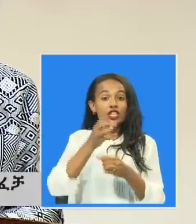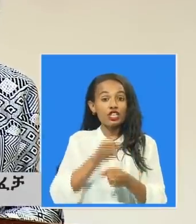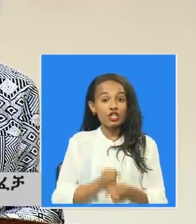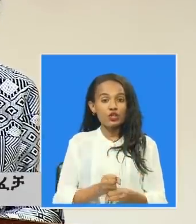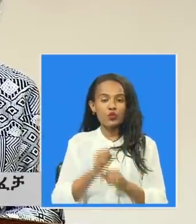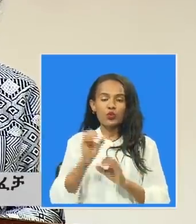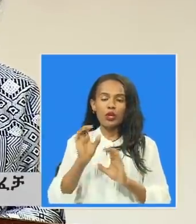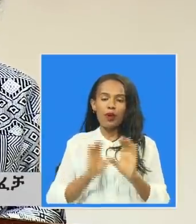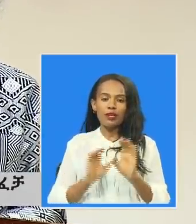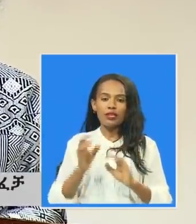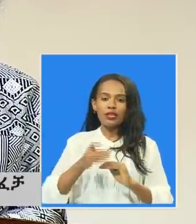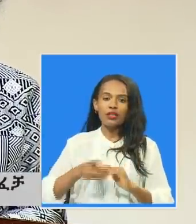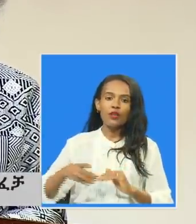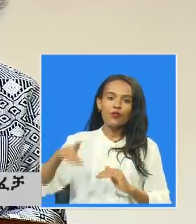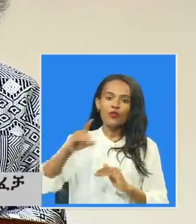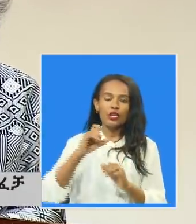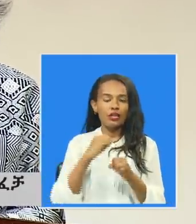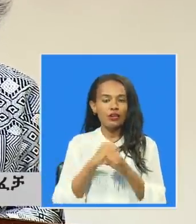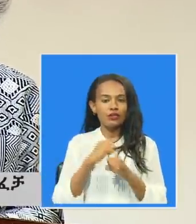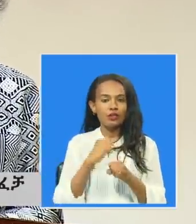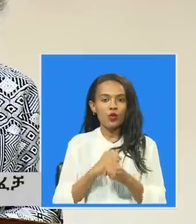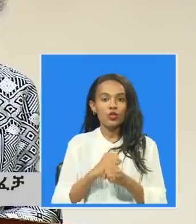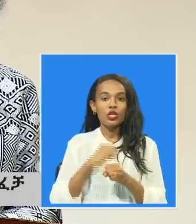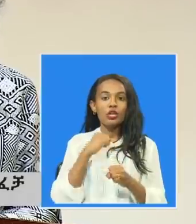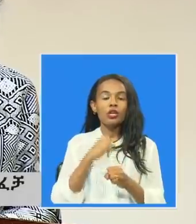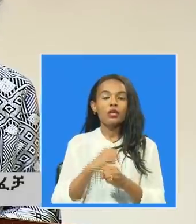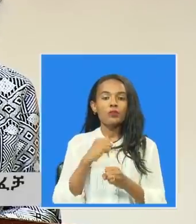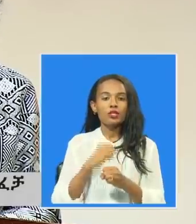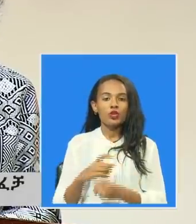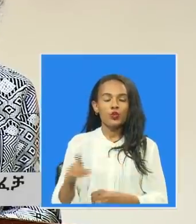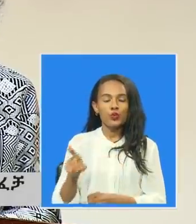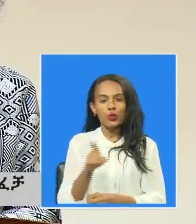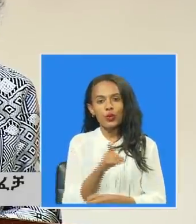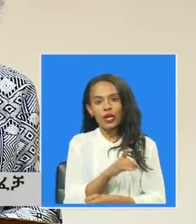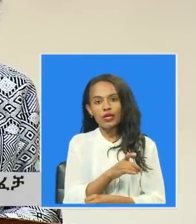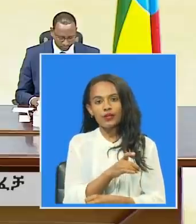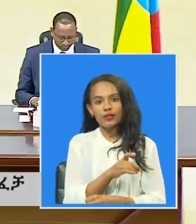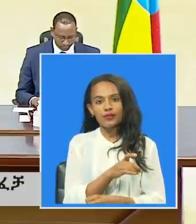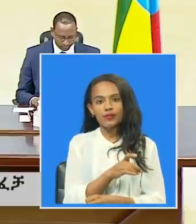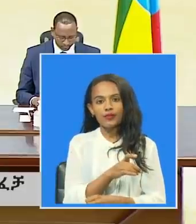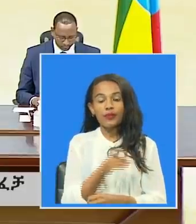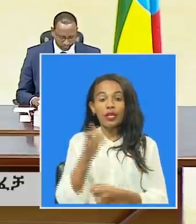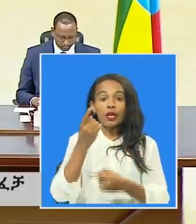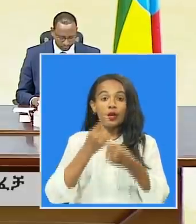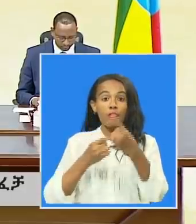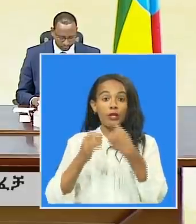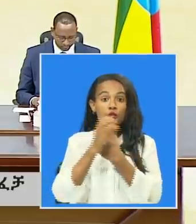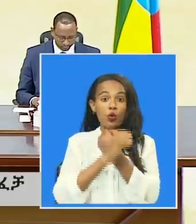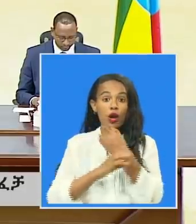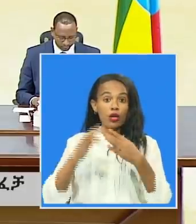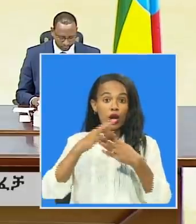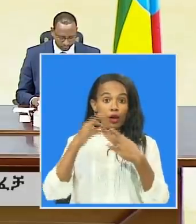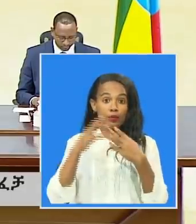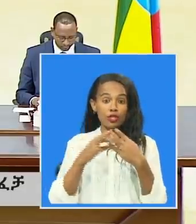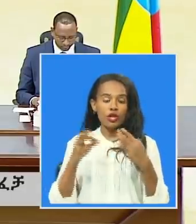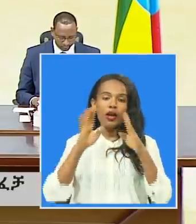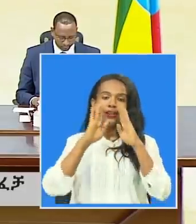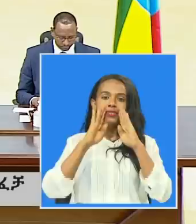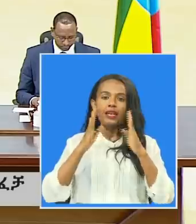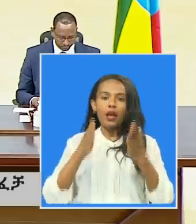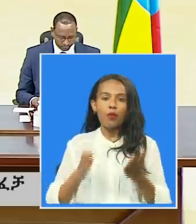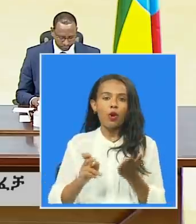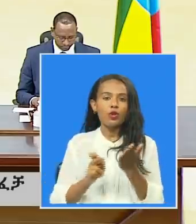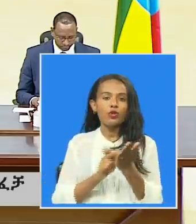ለማድረግ ከፍተኛ ስራዎች የሚሰሩ ይሆናል። መጪውን ሀገራዊ ምርጫ